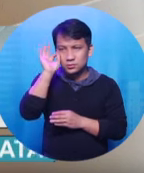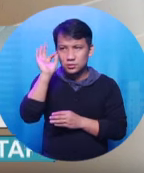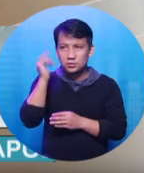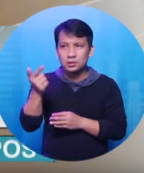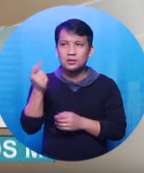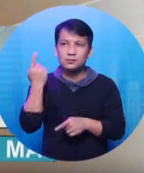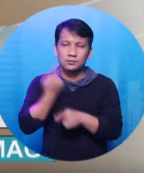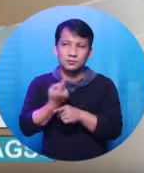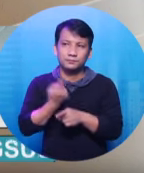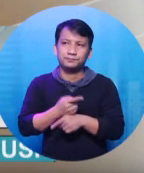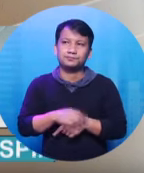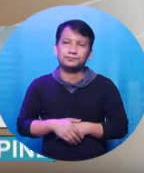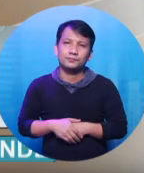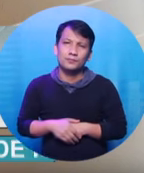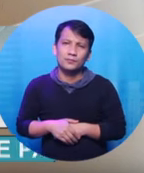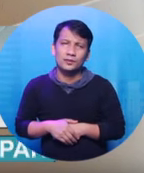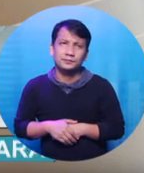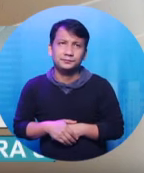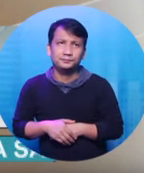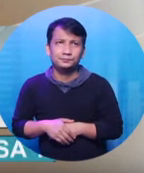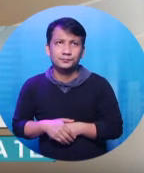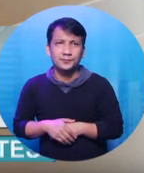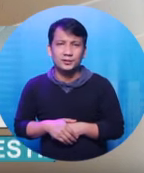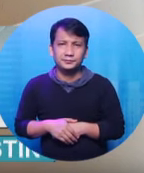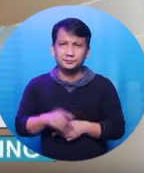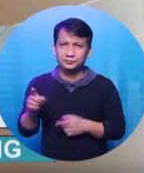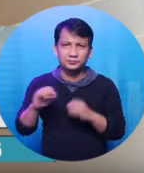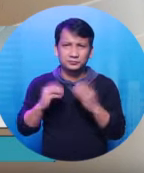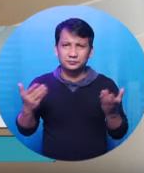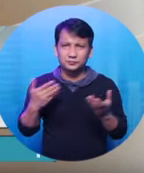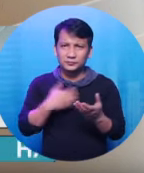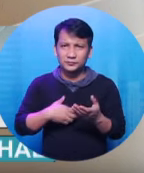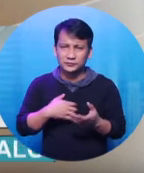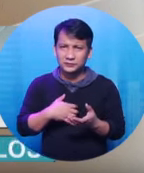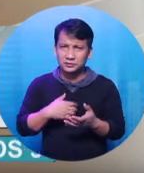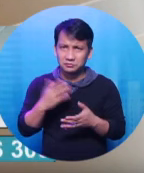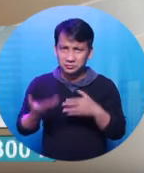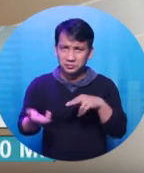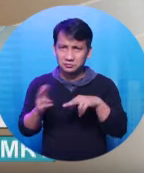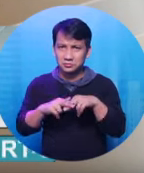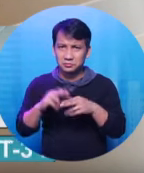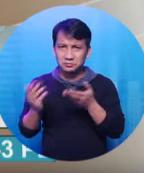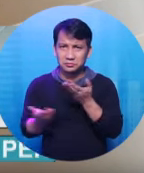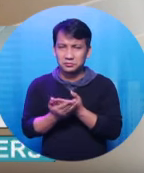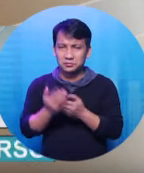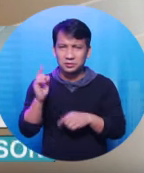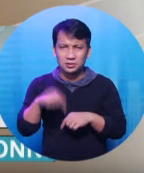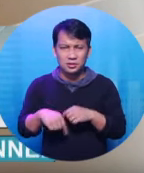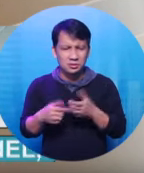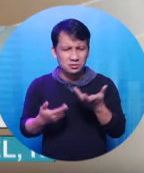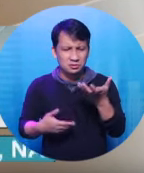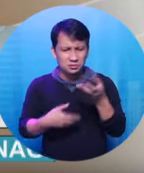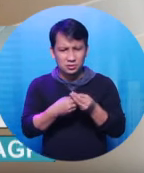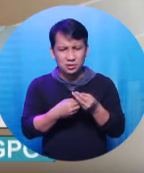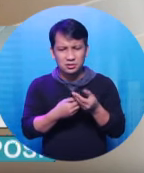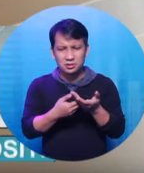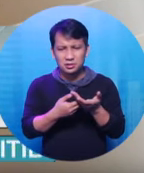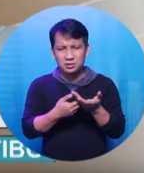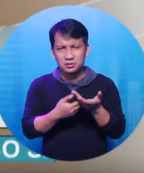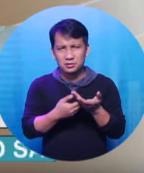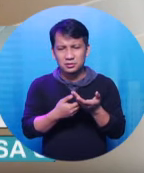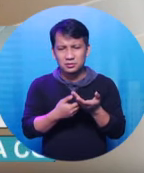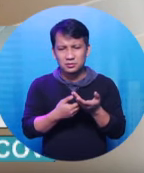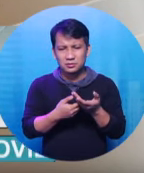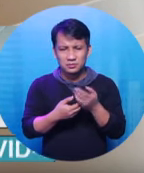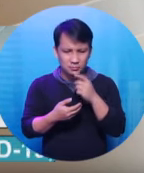po atang yes, purpose po ni Carla. Okay, so yes, cyber libel, wala na iba pang kaso, pwede maidagdag? Pwede rin po natin siguro ilagay